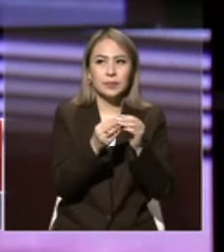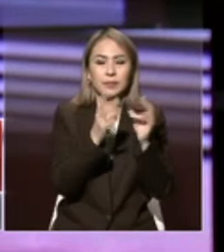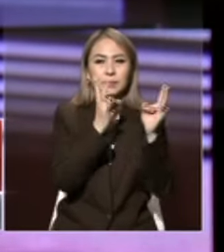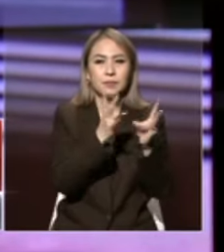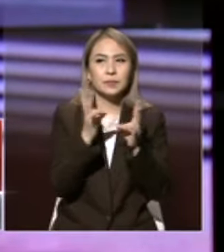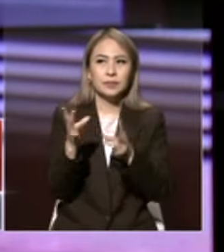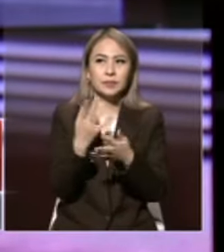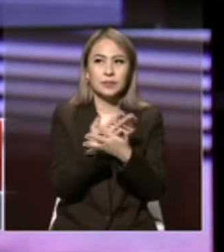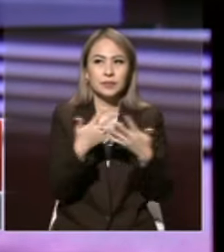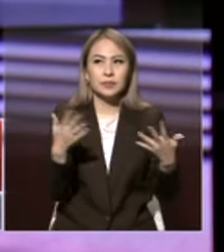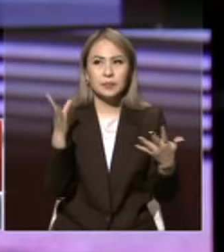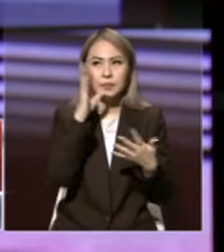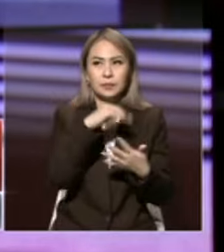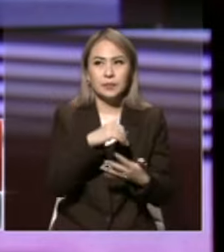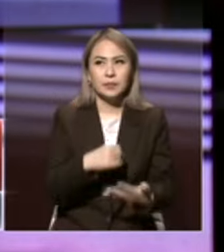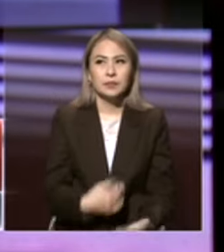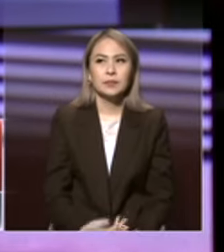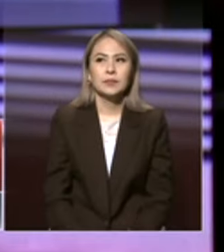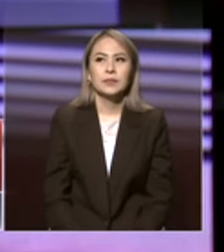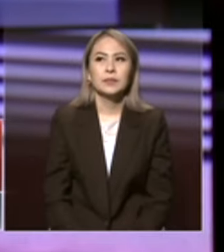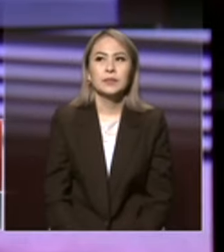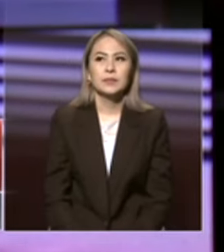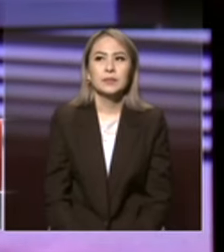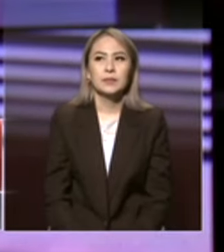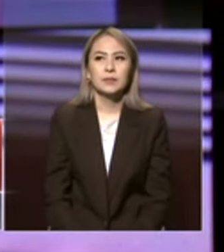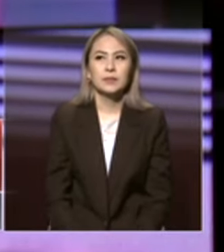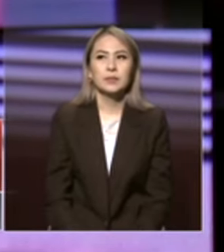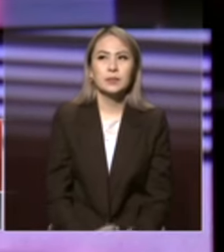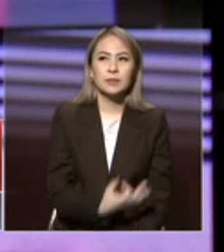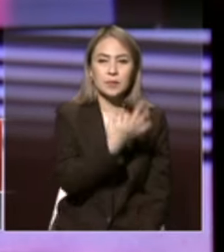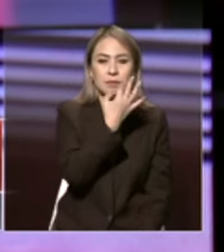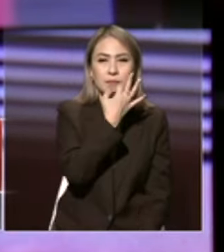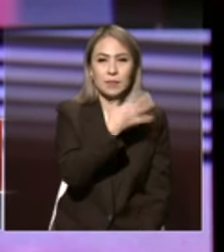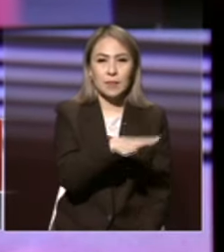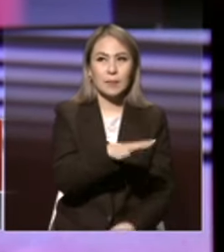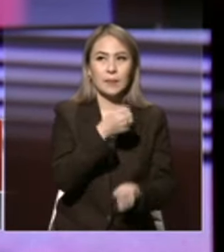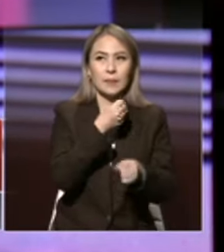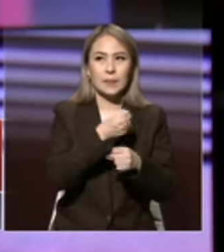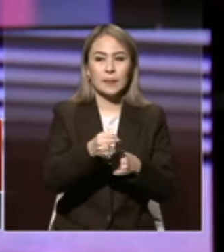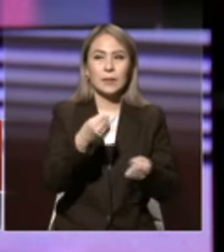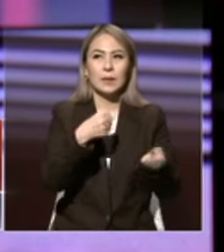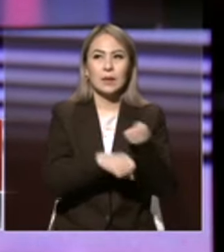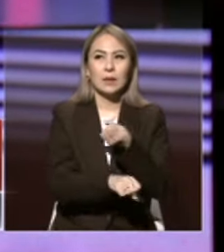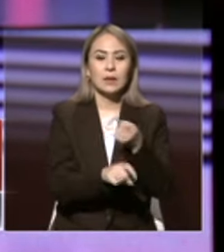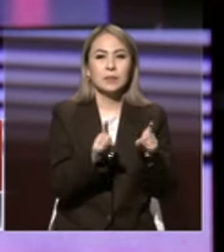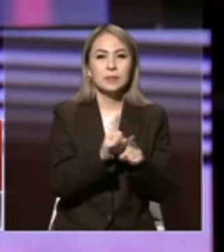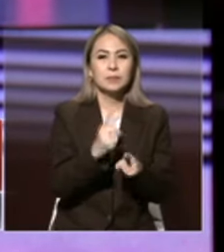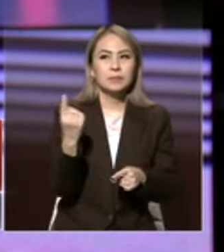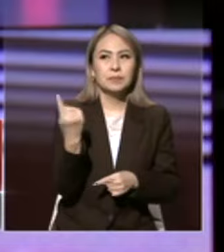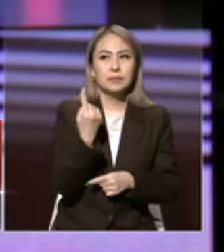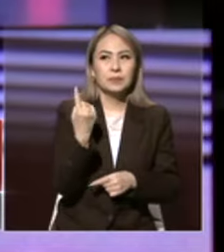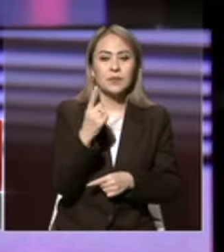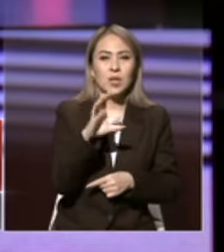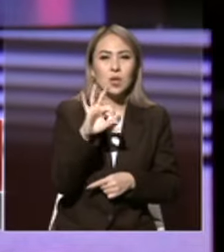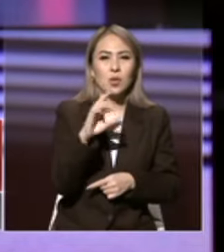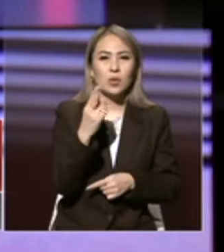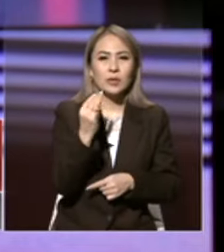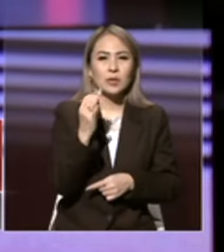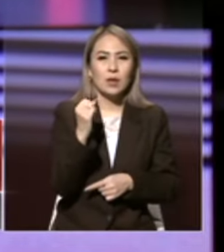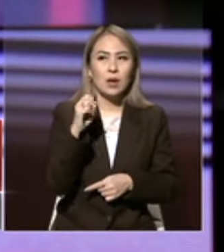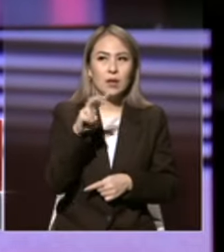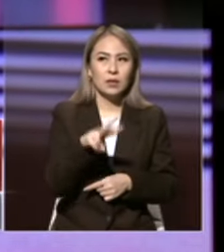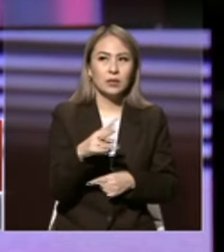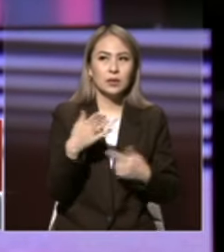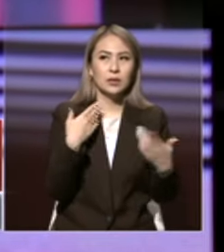болуы мүмкін. Негізгі себеп мынадан келе жатыр. Психологиялық зорлық-зомбылықтан келе жатыр. Зорлық-зомбылықтың түрі біріншіден социология әлеуметтану